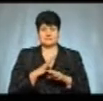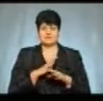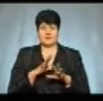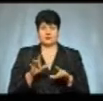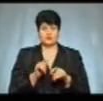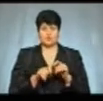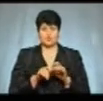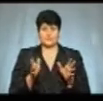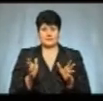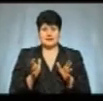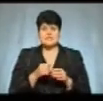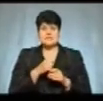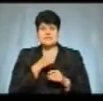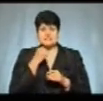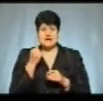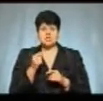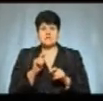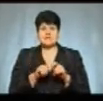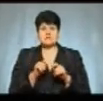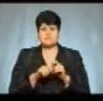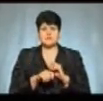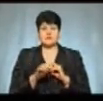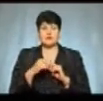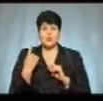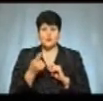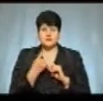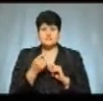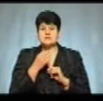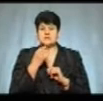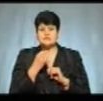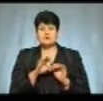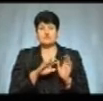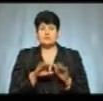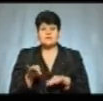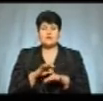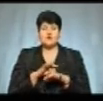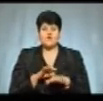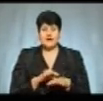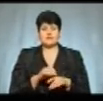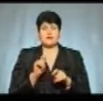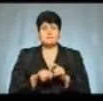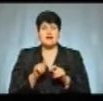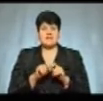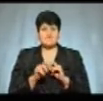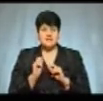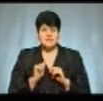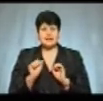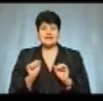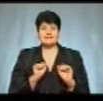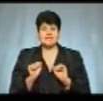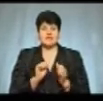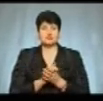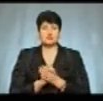неконтрольований. Старший інспектор Державної екологічної інспекції області повідомив, що після проведення екологічної перевірки керівника